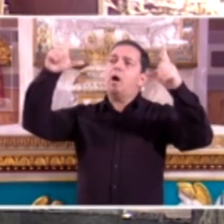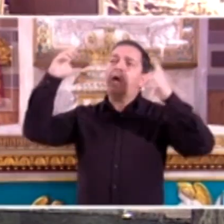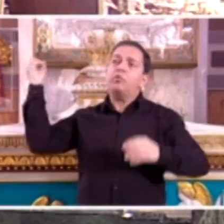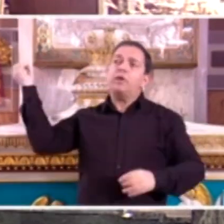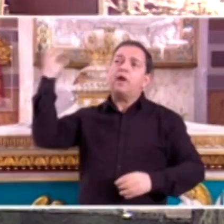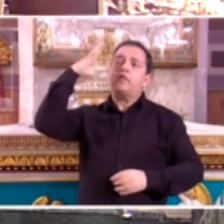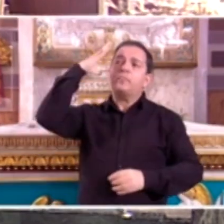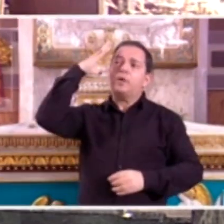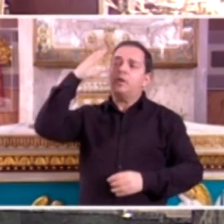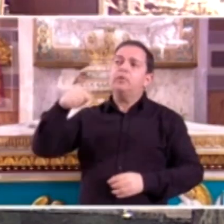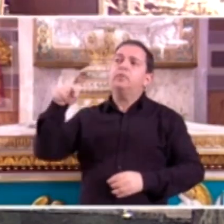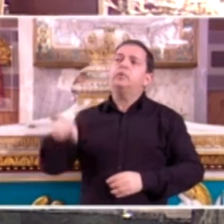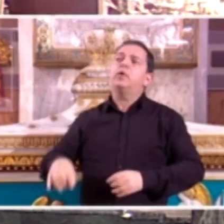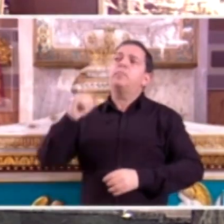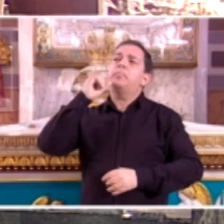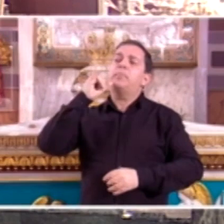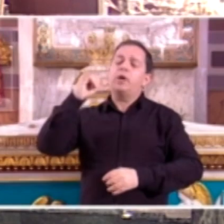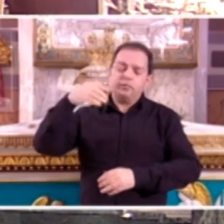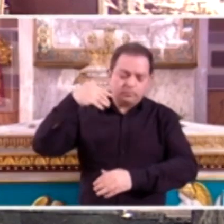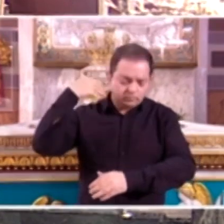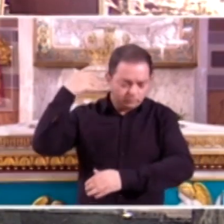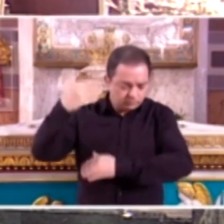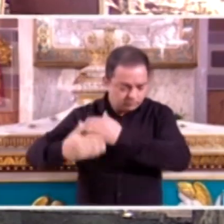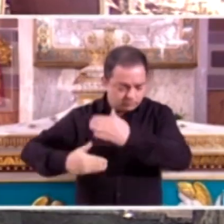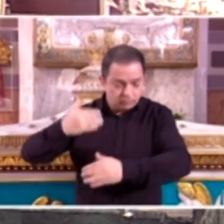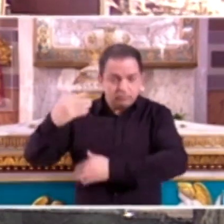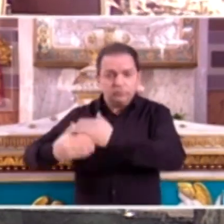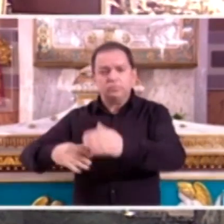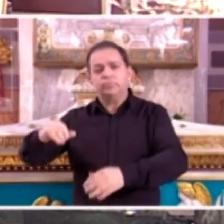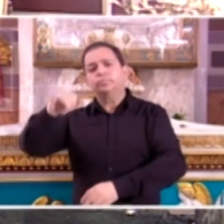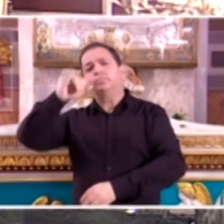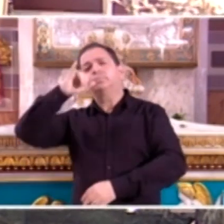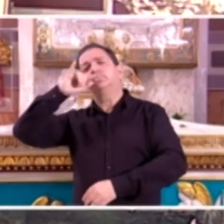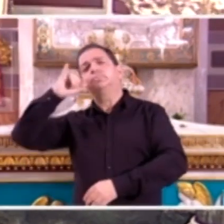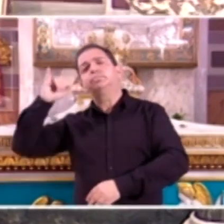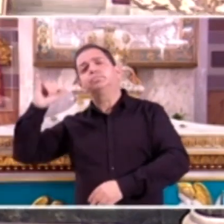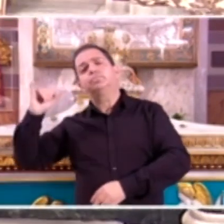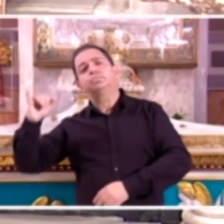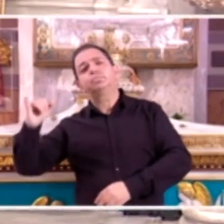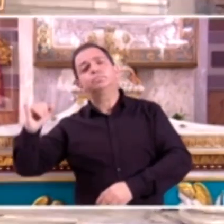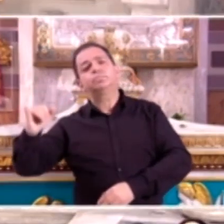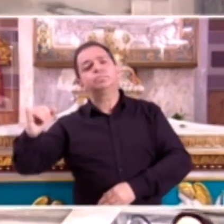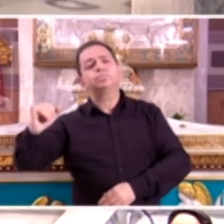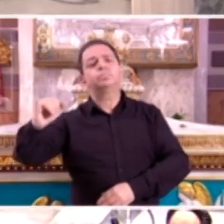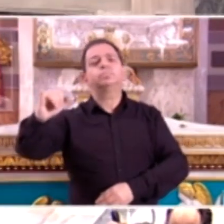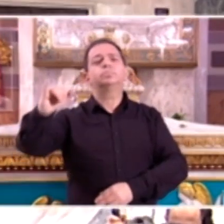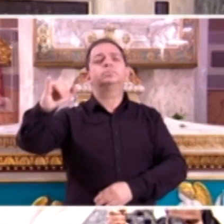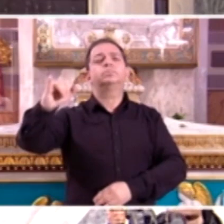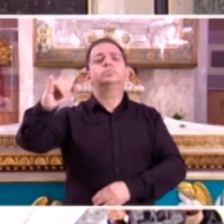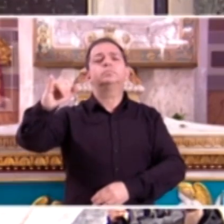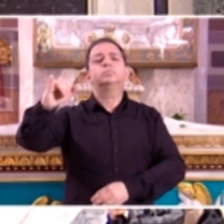Αγίου Πνεύματος νυν και αΐ και εις τους αιώνας